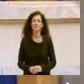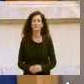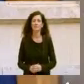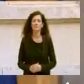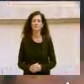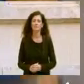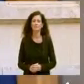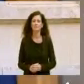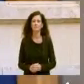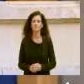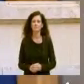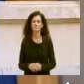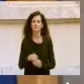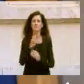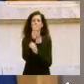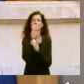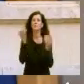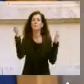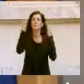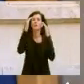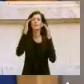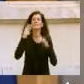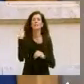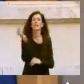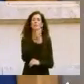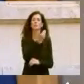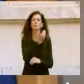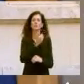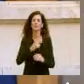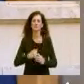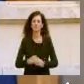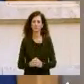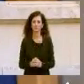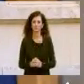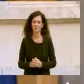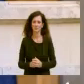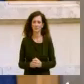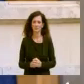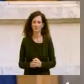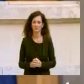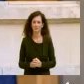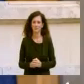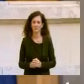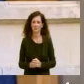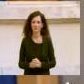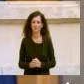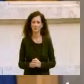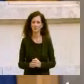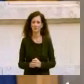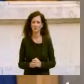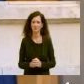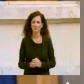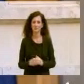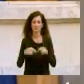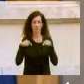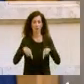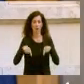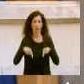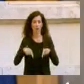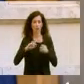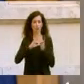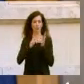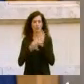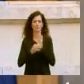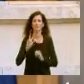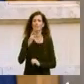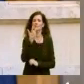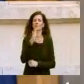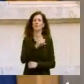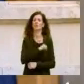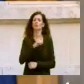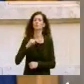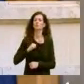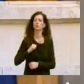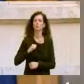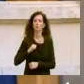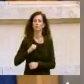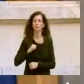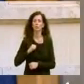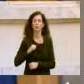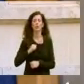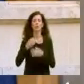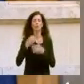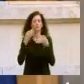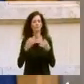buonasera a tutti da oggi 3 giugno apriamo i nostri